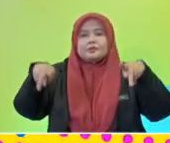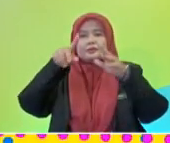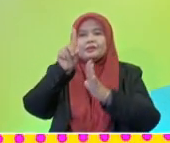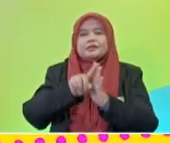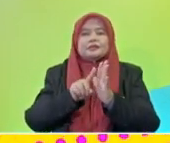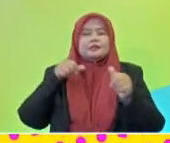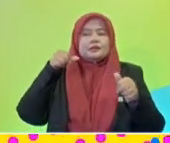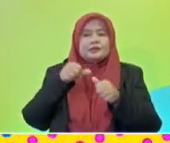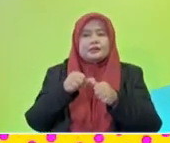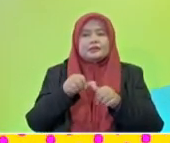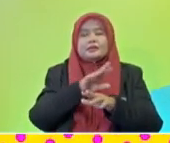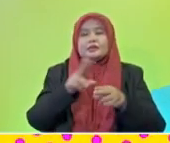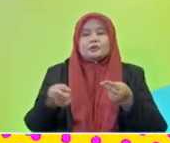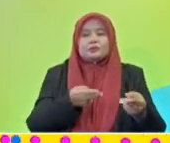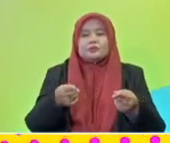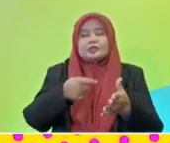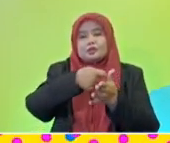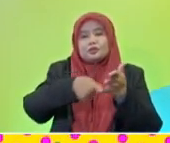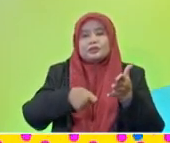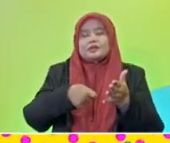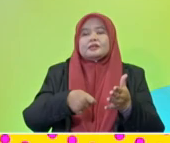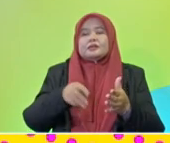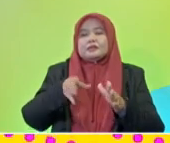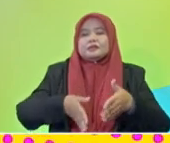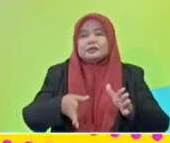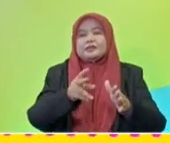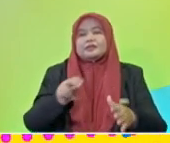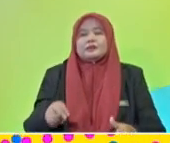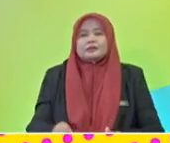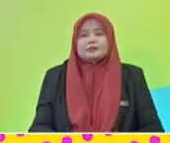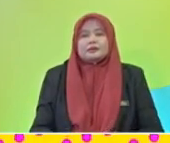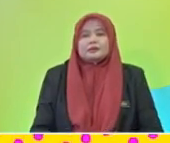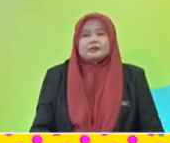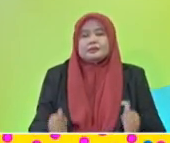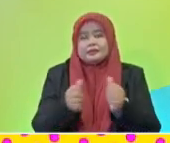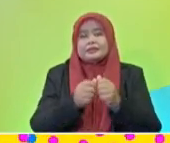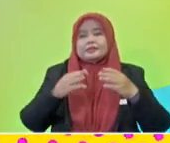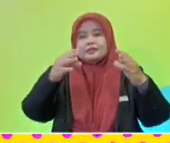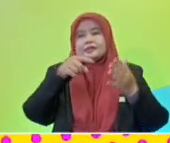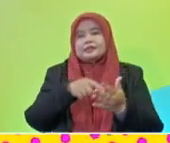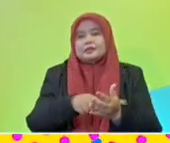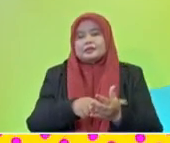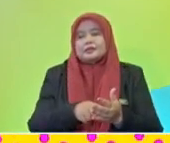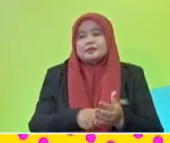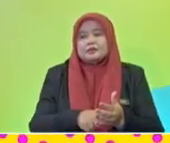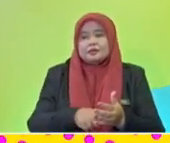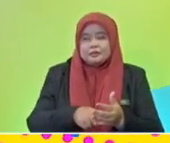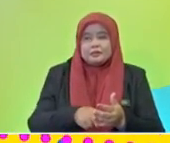urusan tunal dijalankan dengan inisiatif ini pengunjung